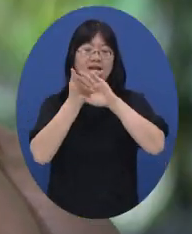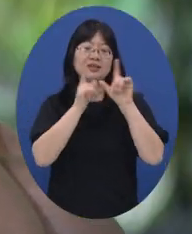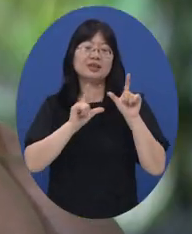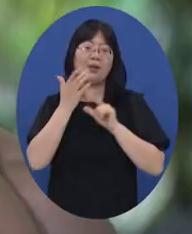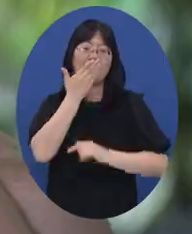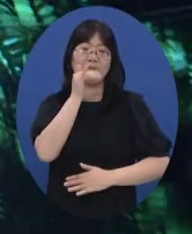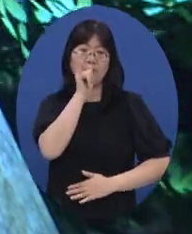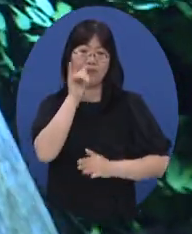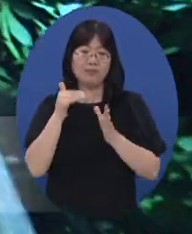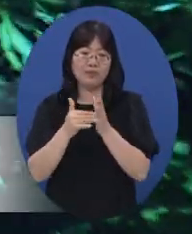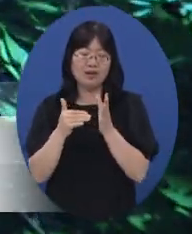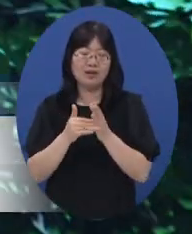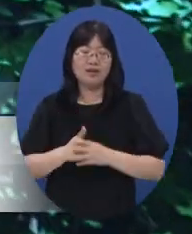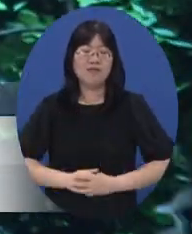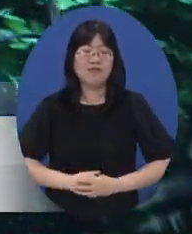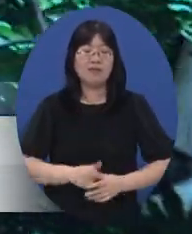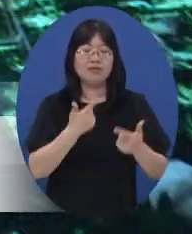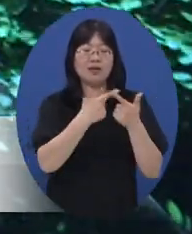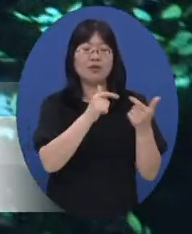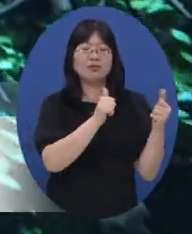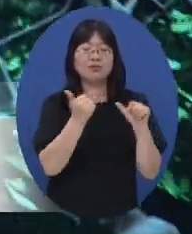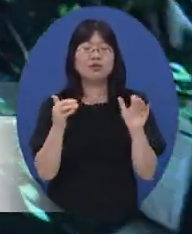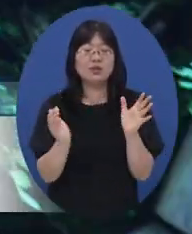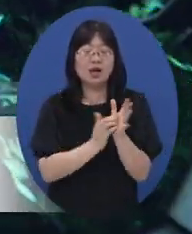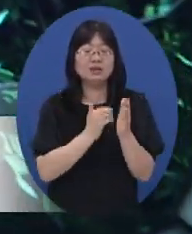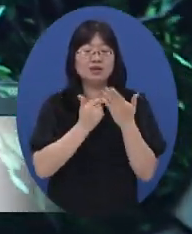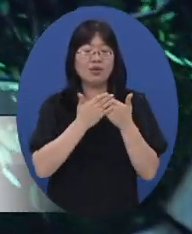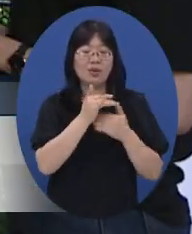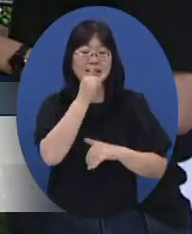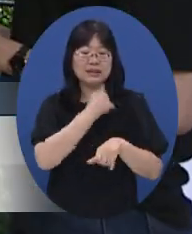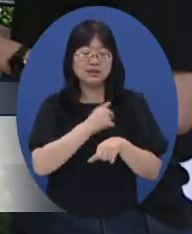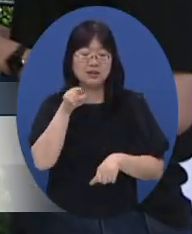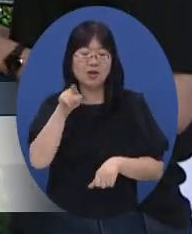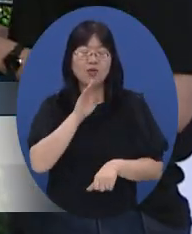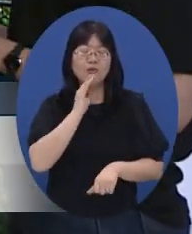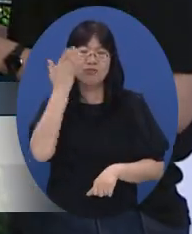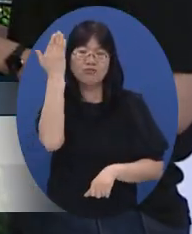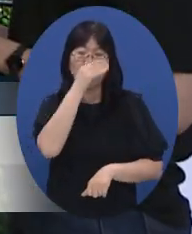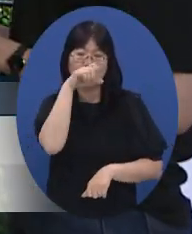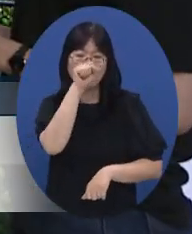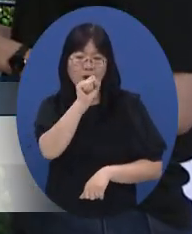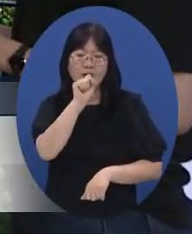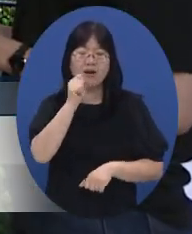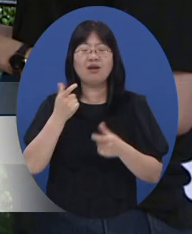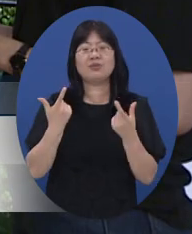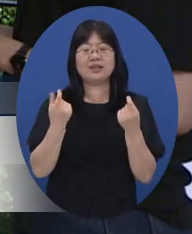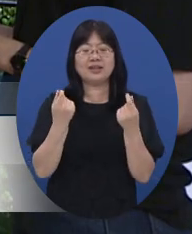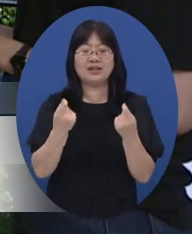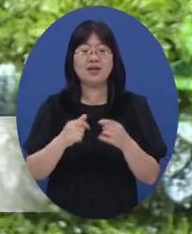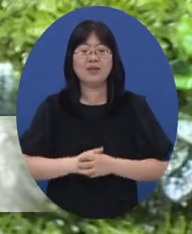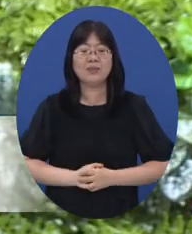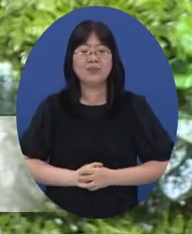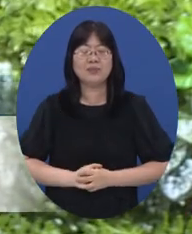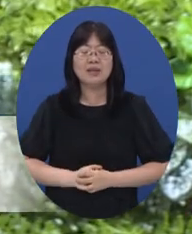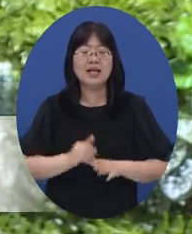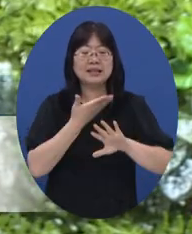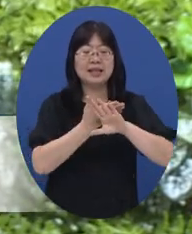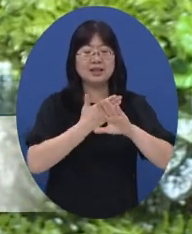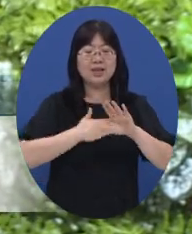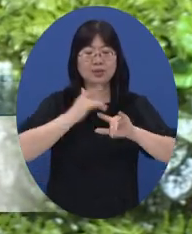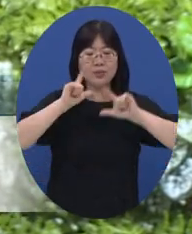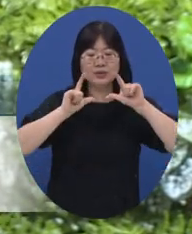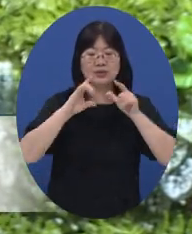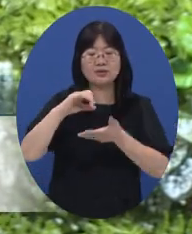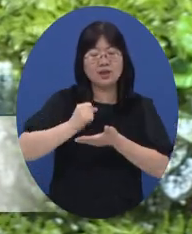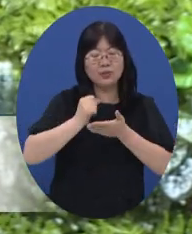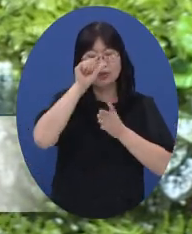있습니다. 나무의 이 죽음까지 체험을 할 수 있는 게 너무 신선하고 좋은 작품이었던 것 같습니다. 전혀 다른 나의